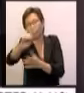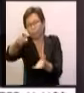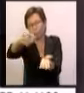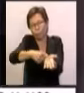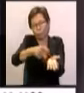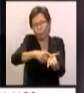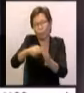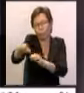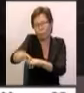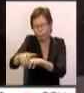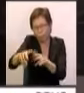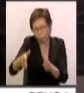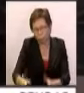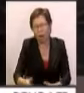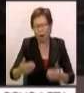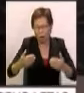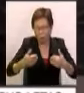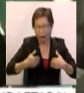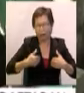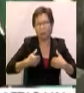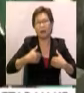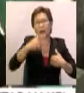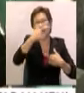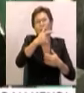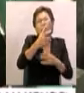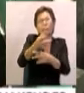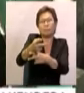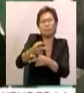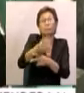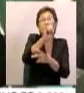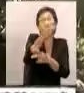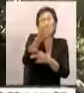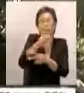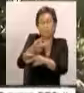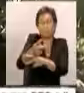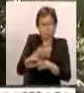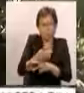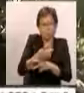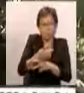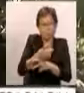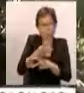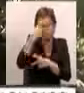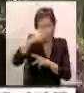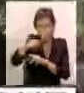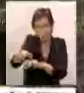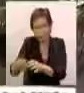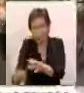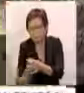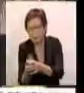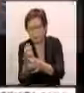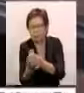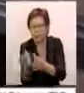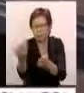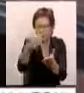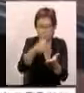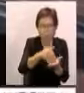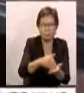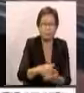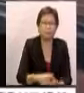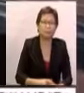hutang peneroka yang wujud hasil skim pinjaman sara hidup bagi penanaman semula.